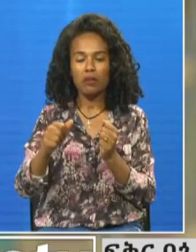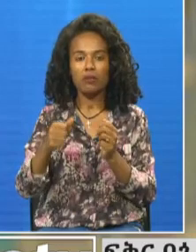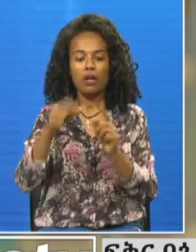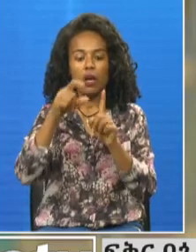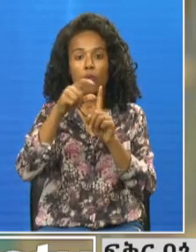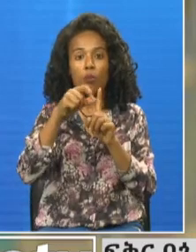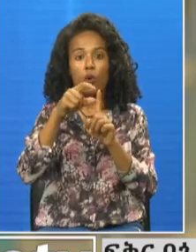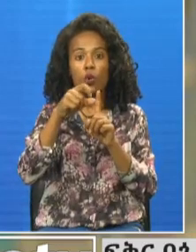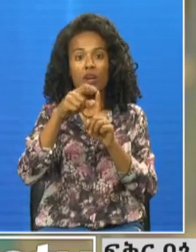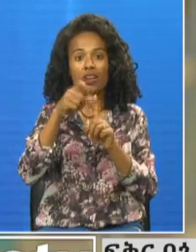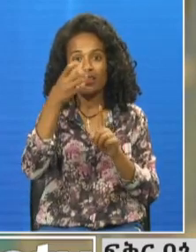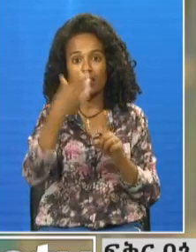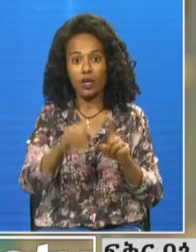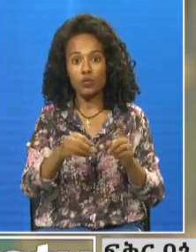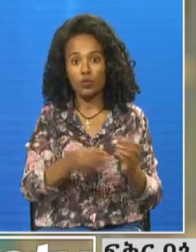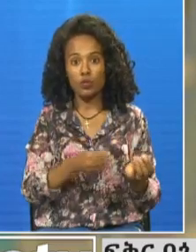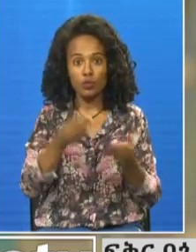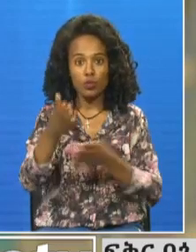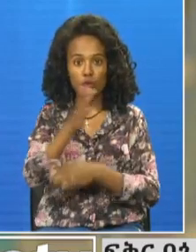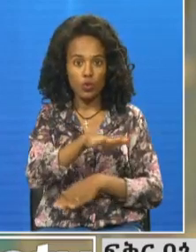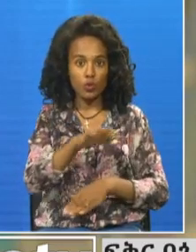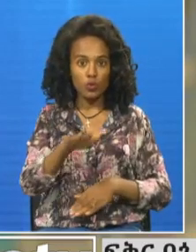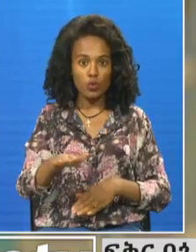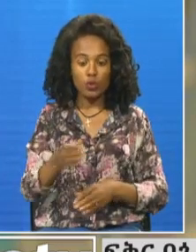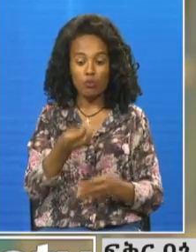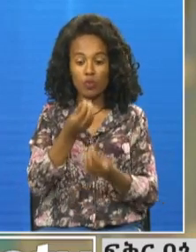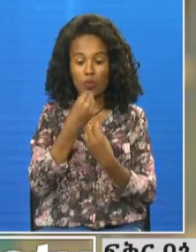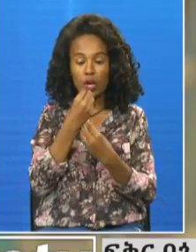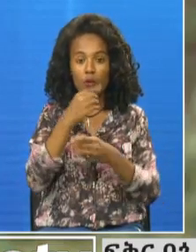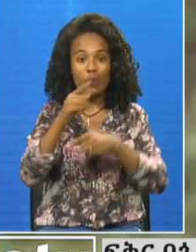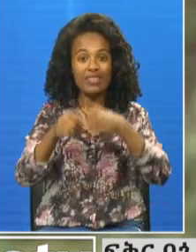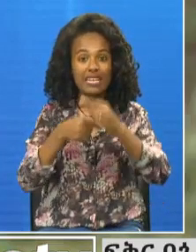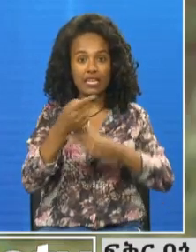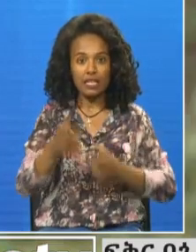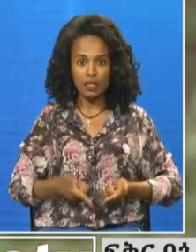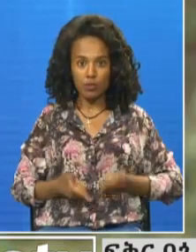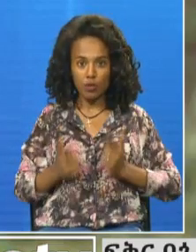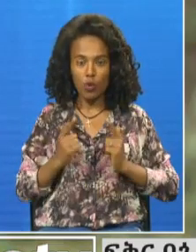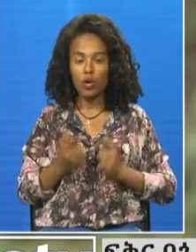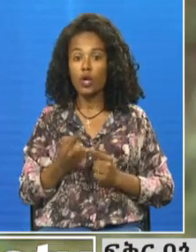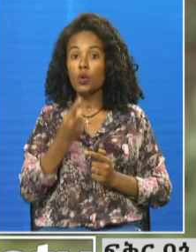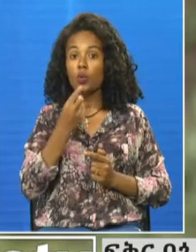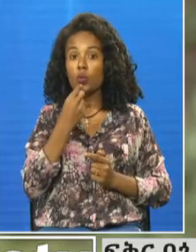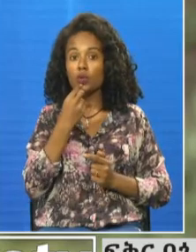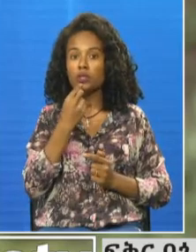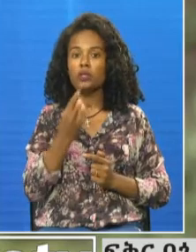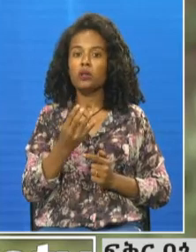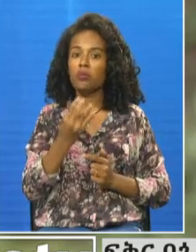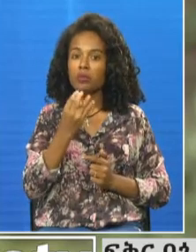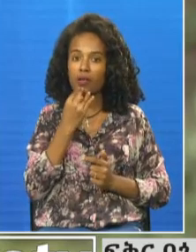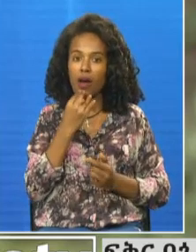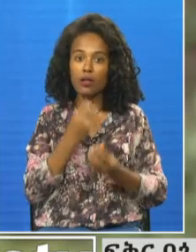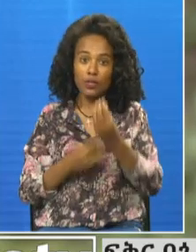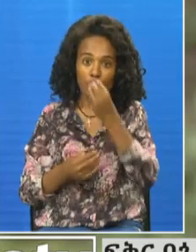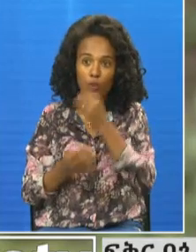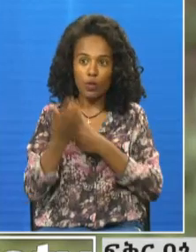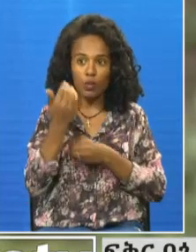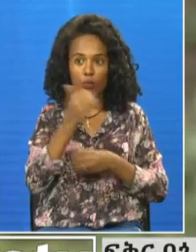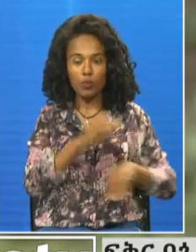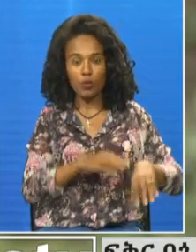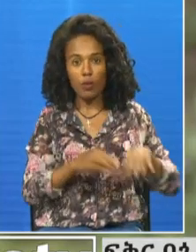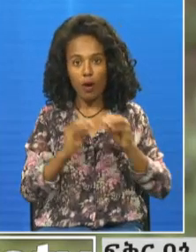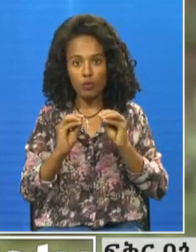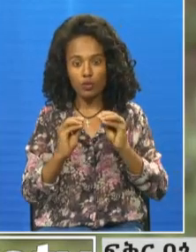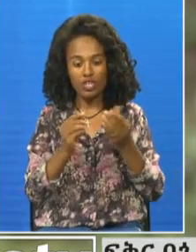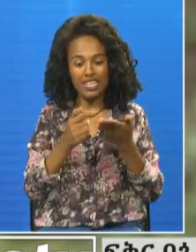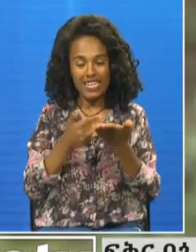በአፋር ክልል የኮሮና ቫይረስን ለመከላከል የተጀመሩ ስራዎች ተጠናክረው መቀጠላቸውን የክልሉ ጤና ቢሮ አስታወቀ። በአፋር